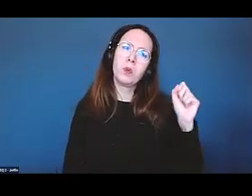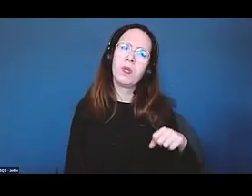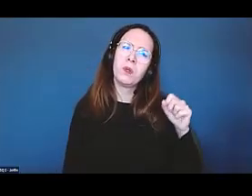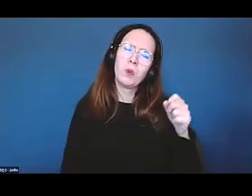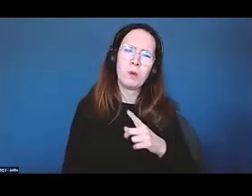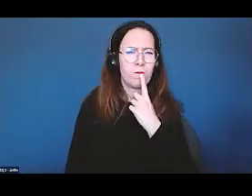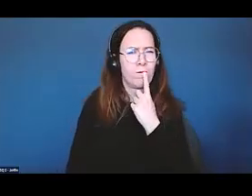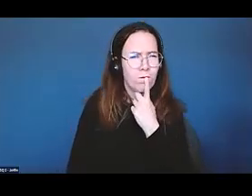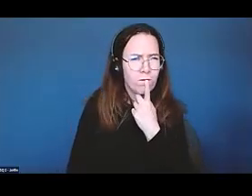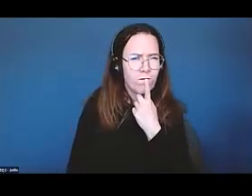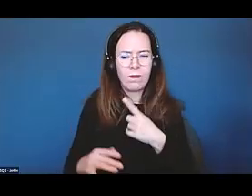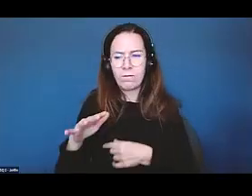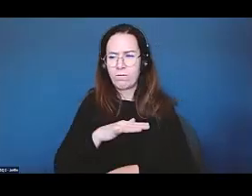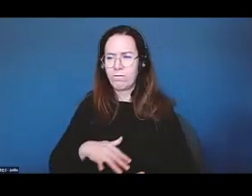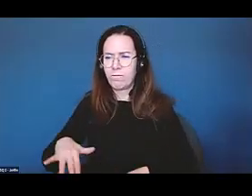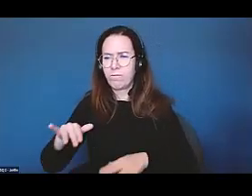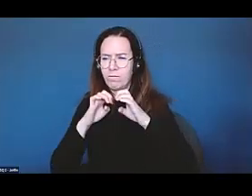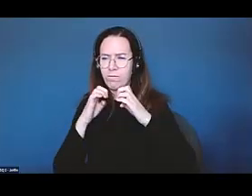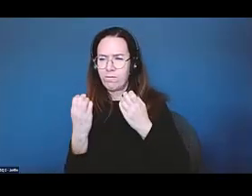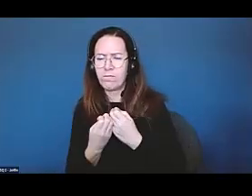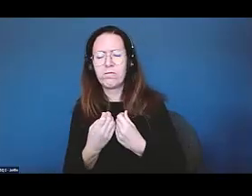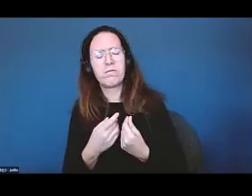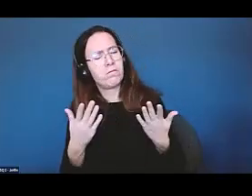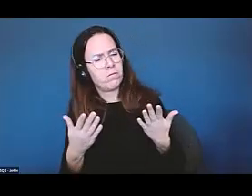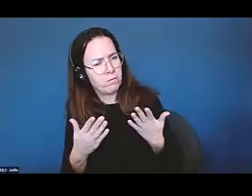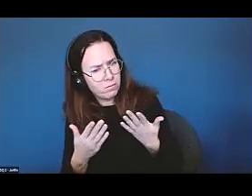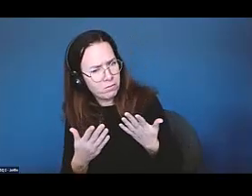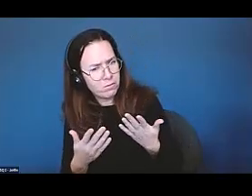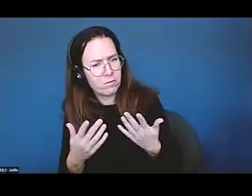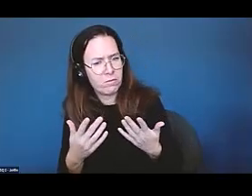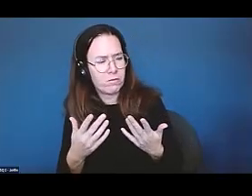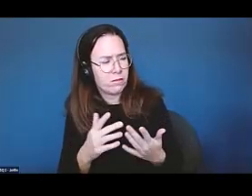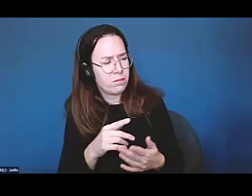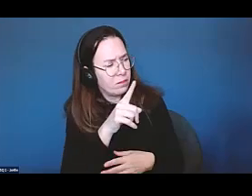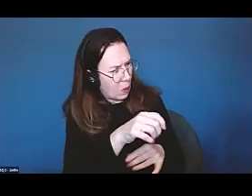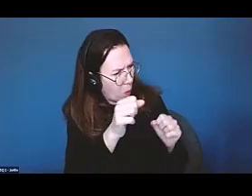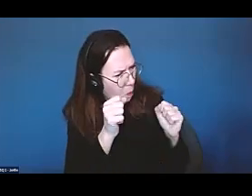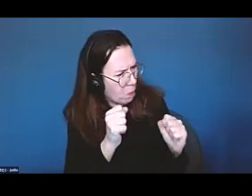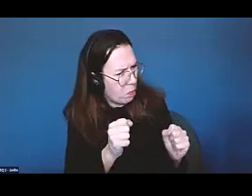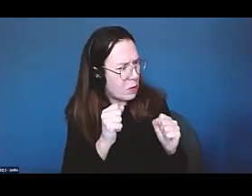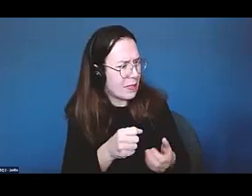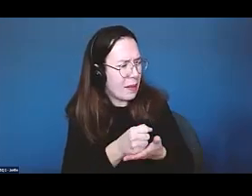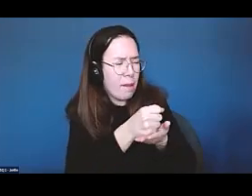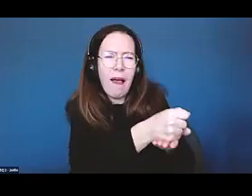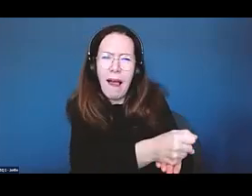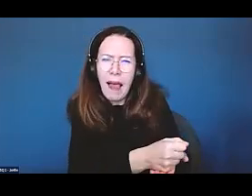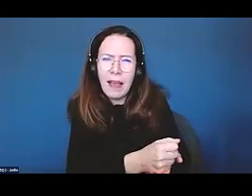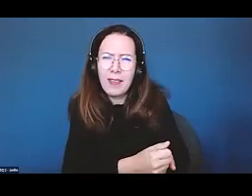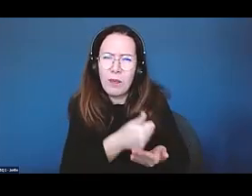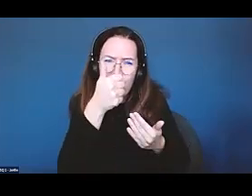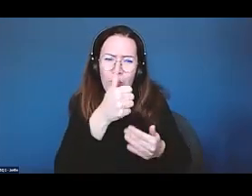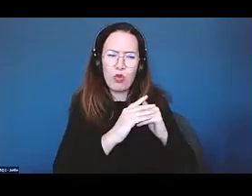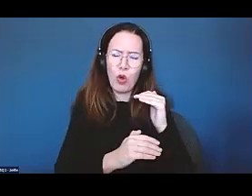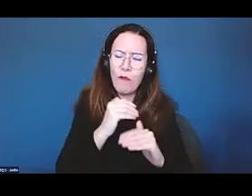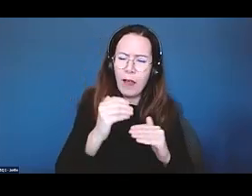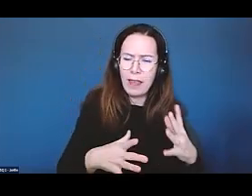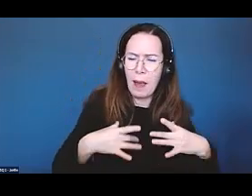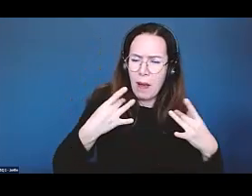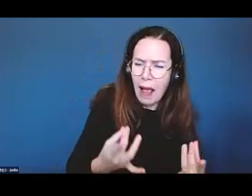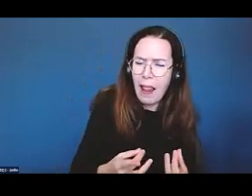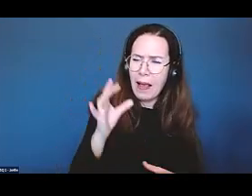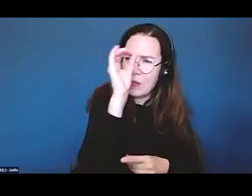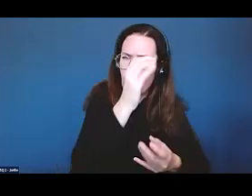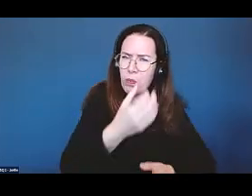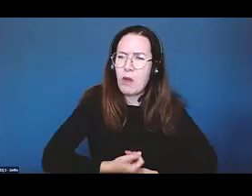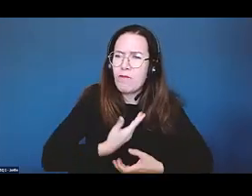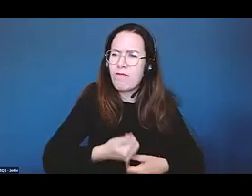Alors, l'autre équipe a demandé s'il y avait moyen de l'aider à être plus